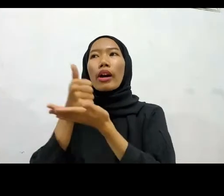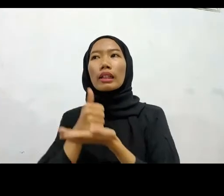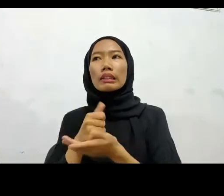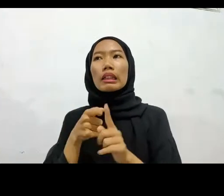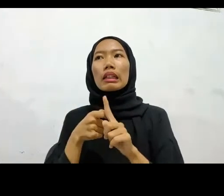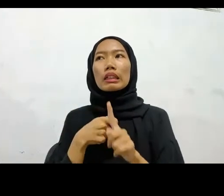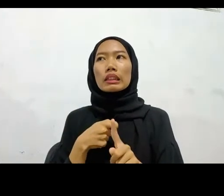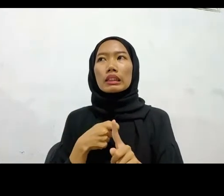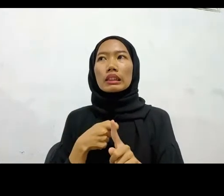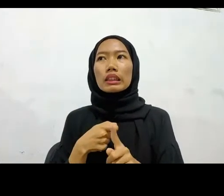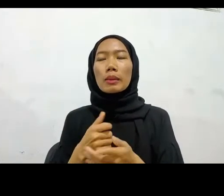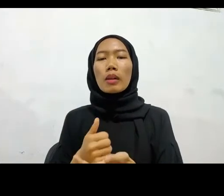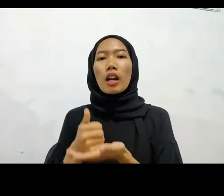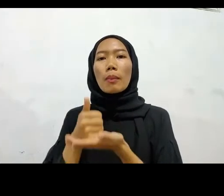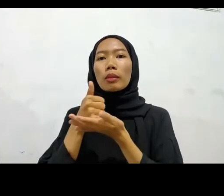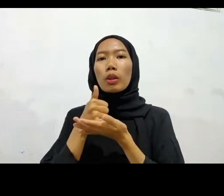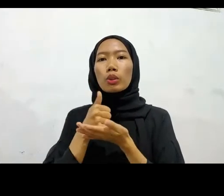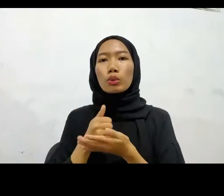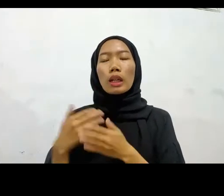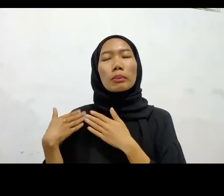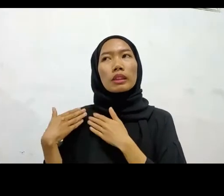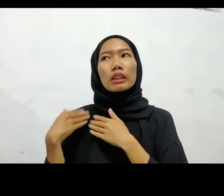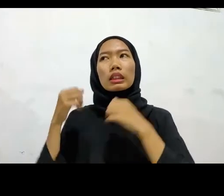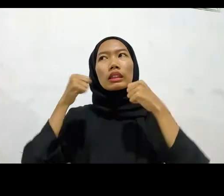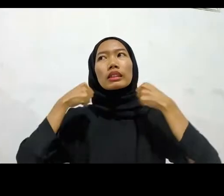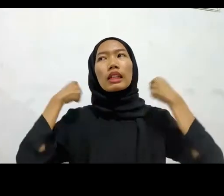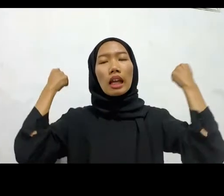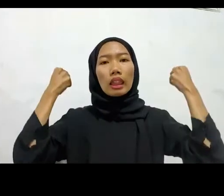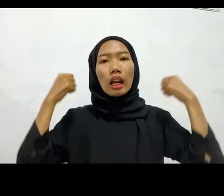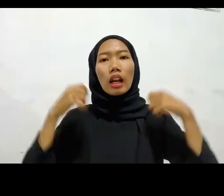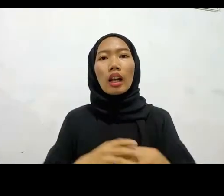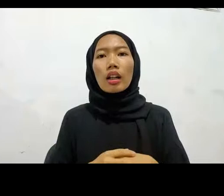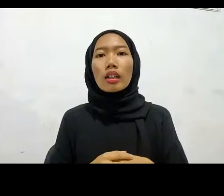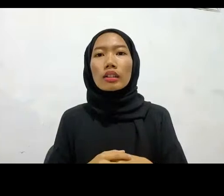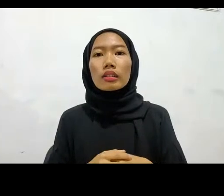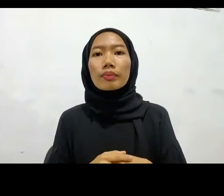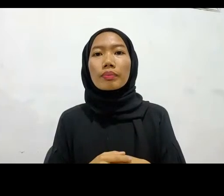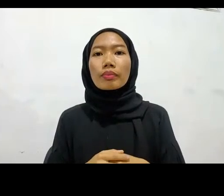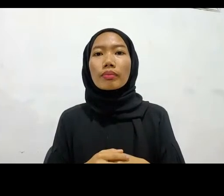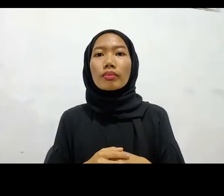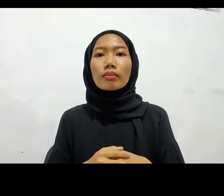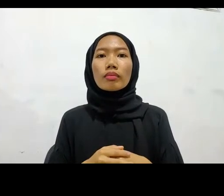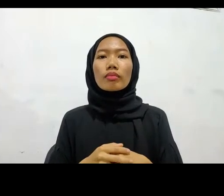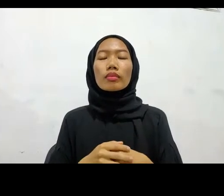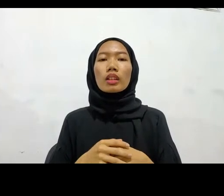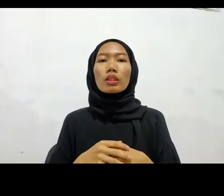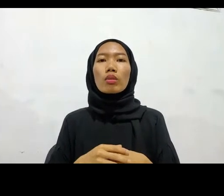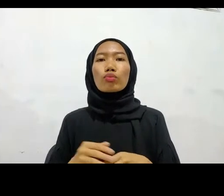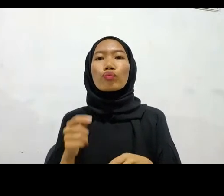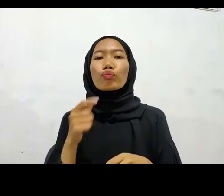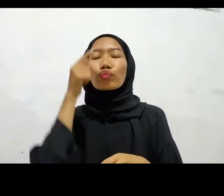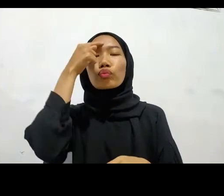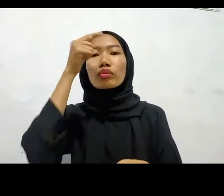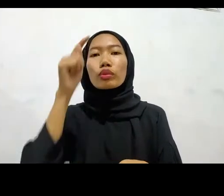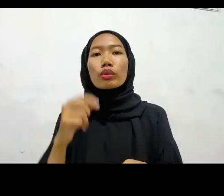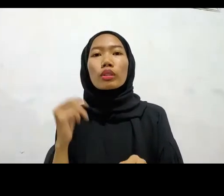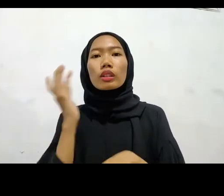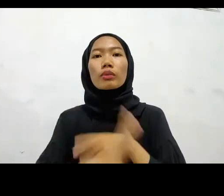bahwasanya kebutuhan untuk teman-teman difabel terkait dengan alat bantu bisa untuk